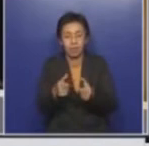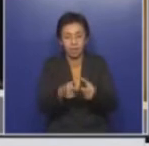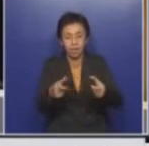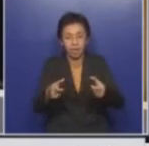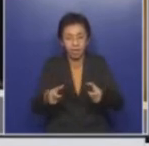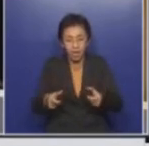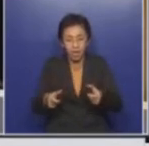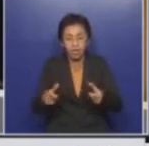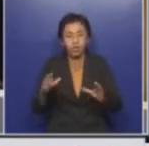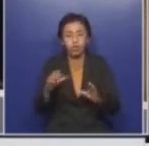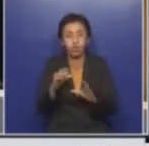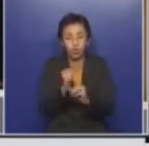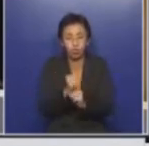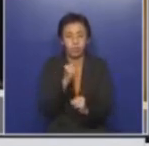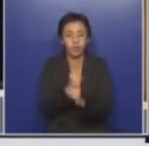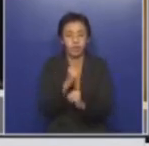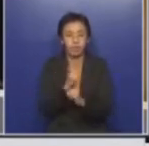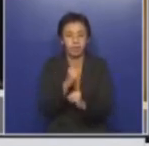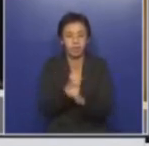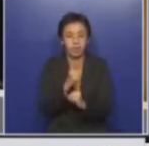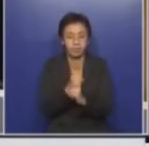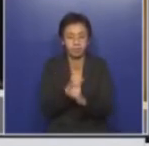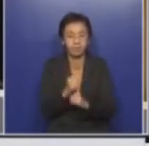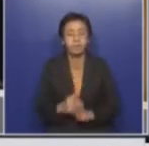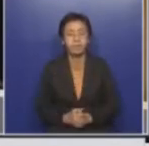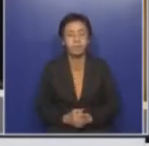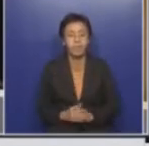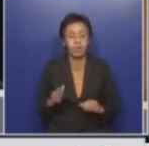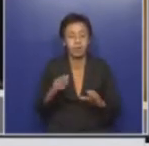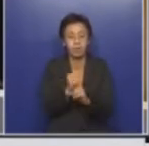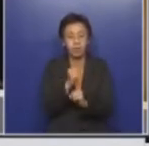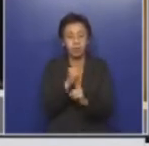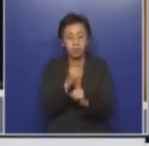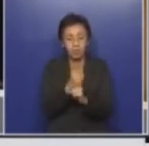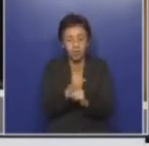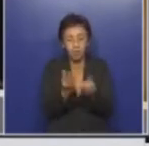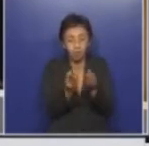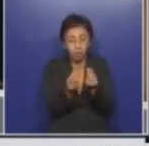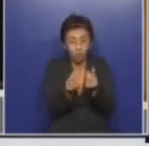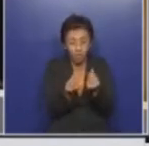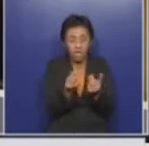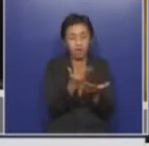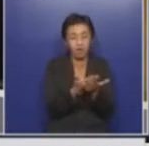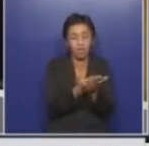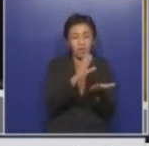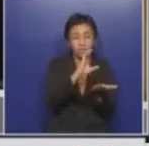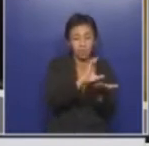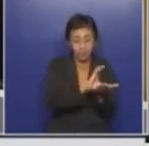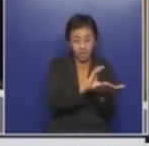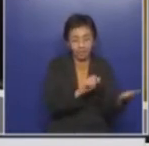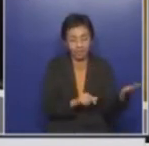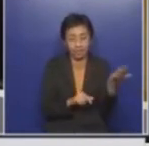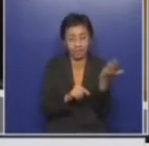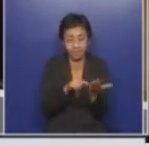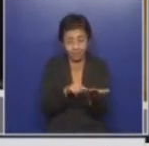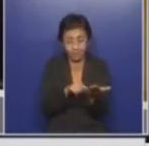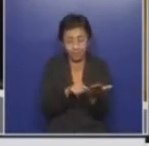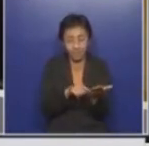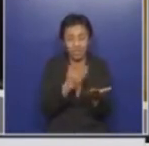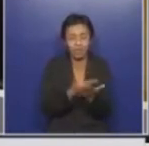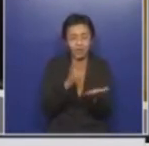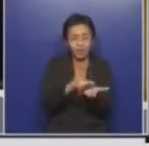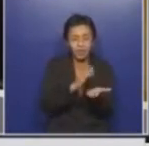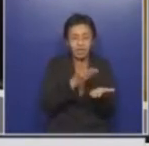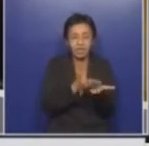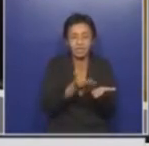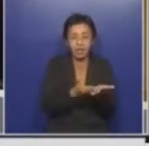ผลการดำเนินงานของแผ่นดินครับโดยเอาตัวเลขของสำนักงบประมาณที่เป็นงบประมาณรายจ่าย